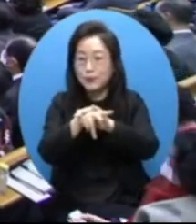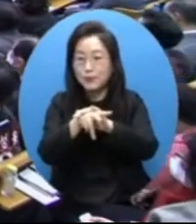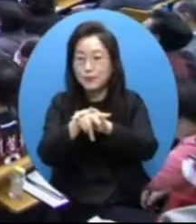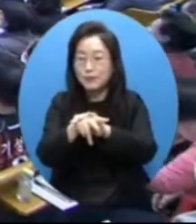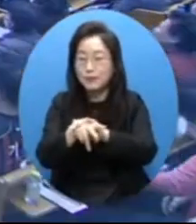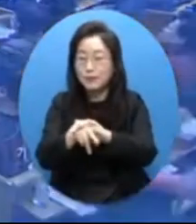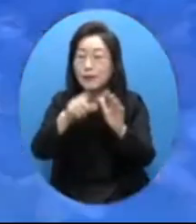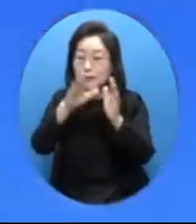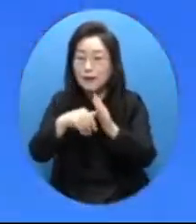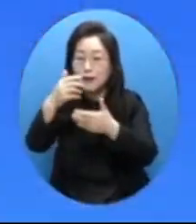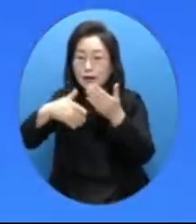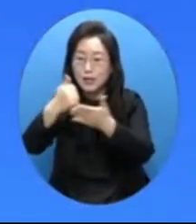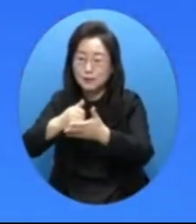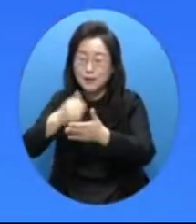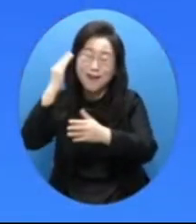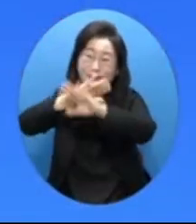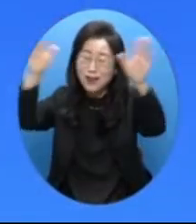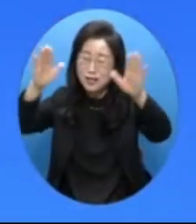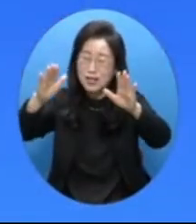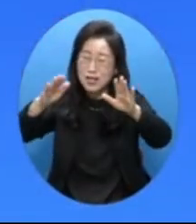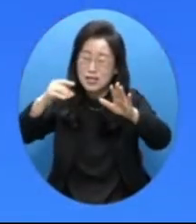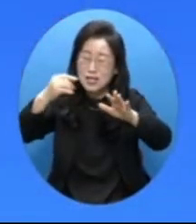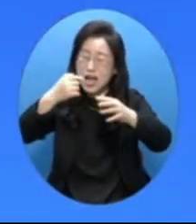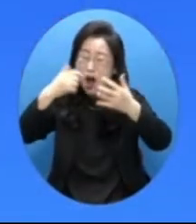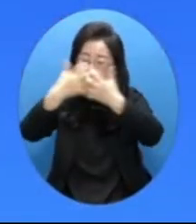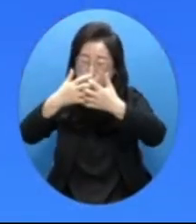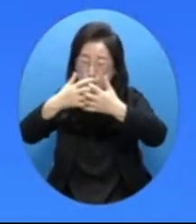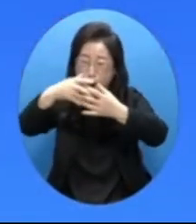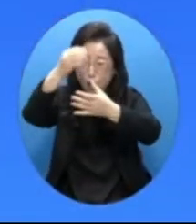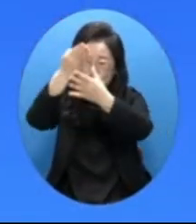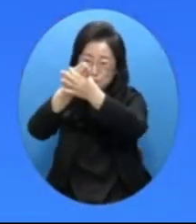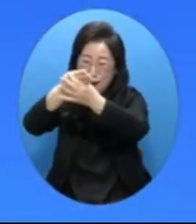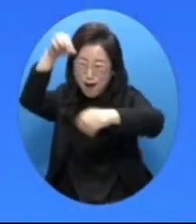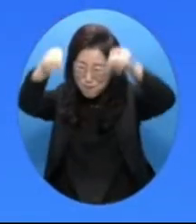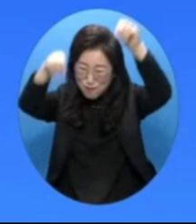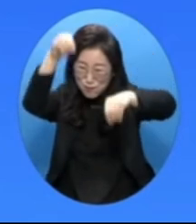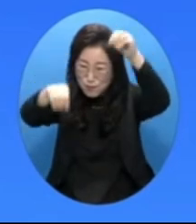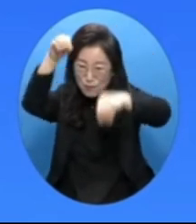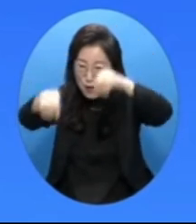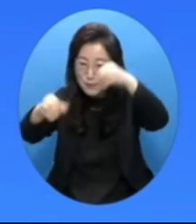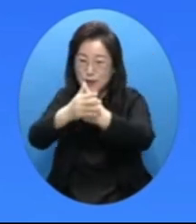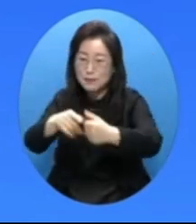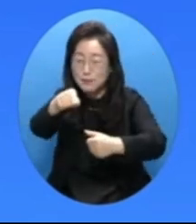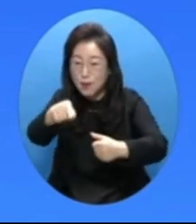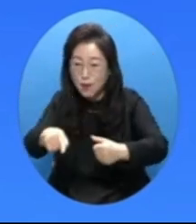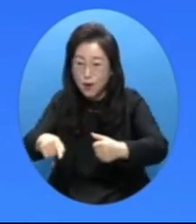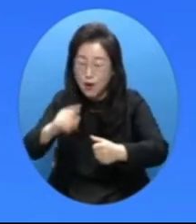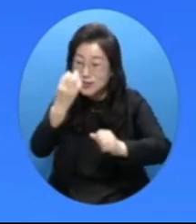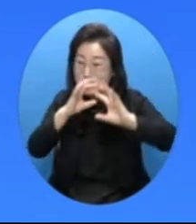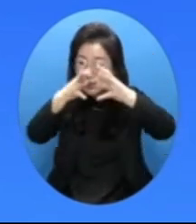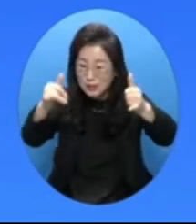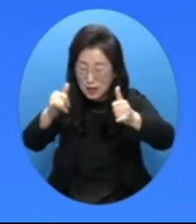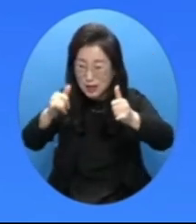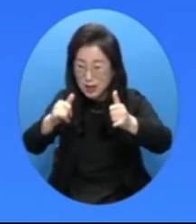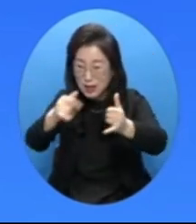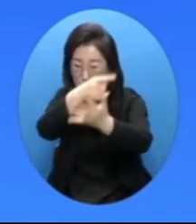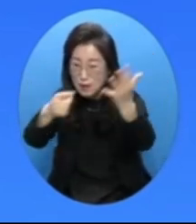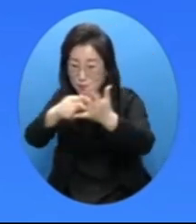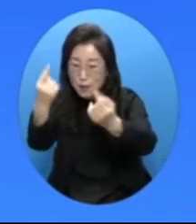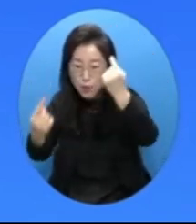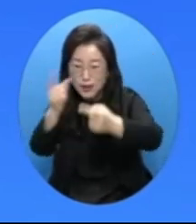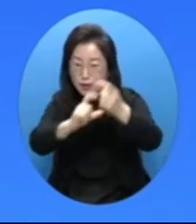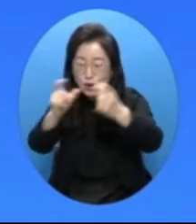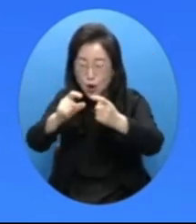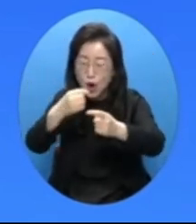저들이 도망할 때 하나님께서 하늘에서 우박을 내리셔서 우박을 맞아 죽은 사람이 이스라엘의 전쟁에서 죽은 사람보다 더